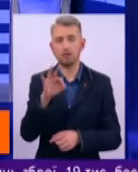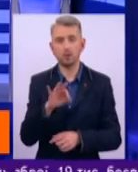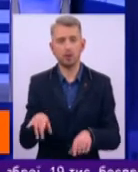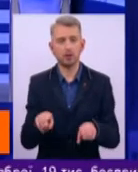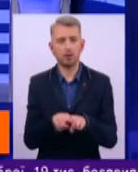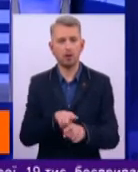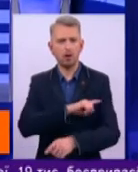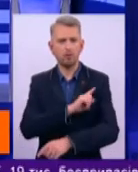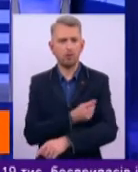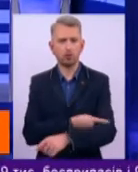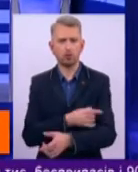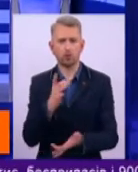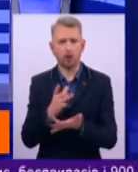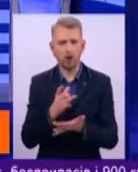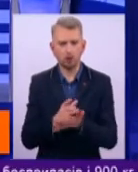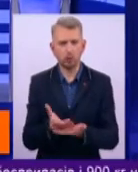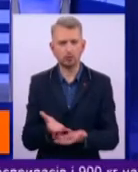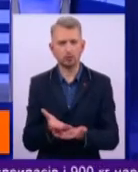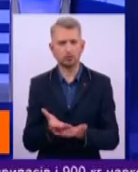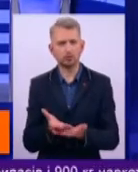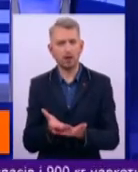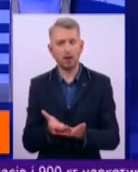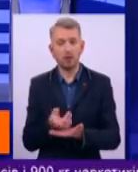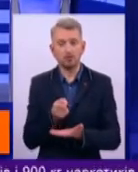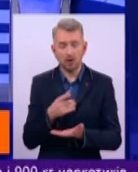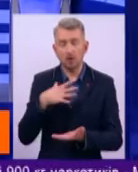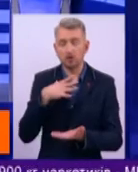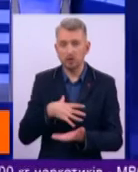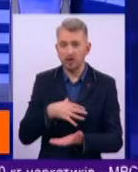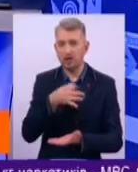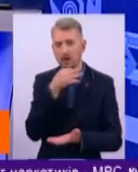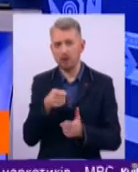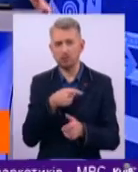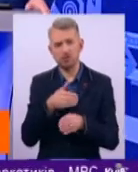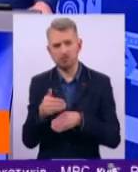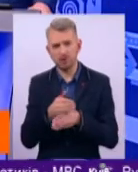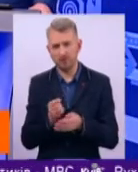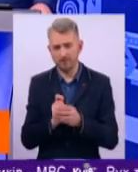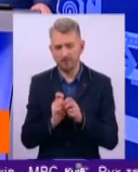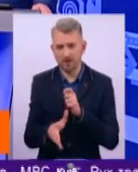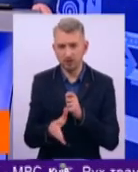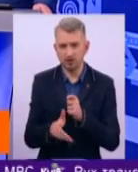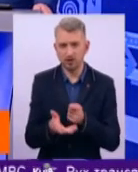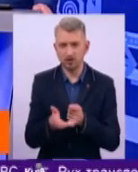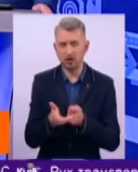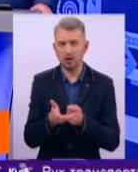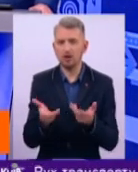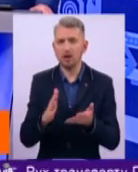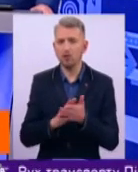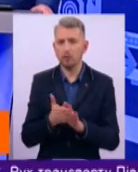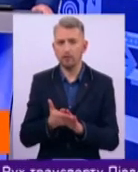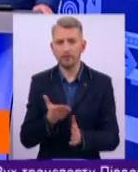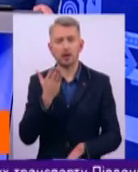таку потужну карту. Її ж доведеться рано чи пізно викинути Сполученим Штатам. За яких умов?